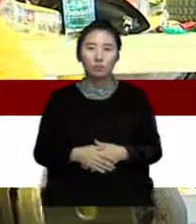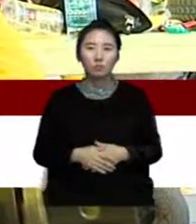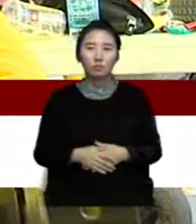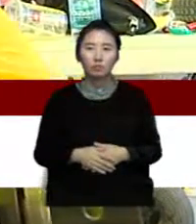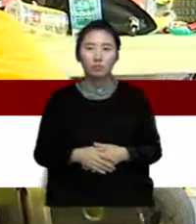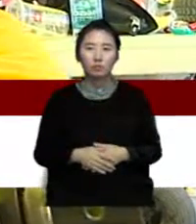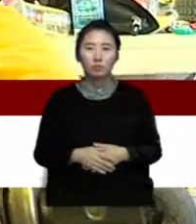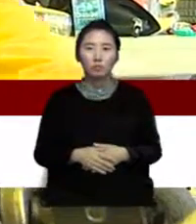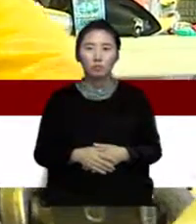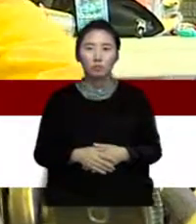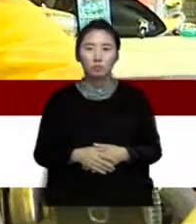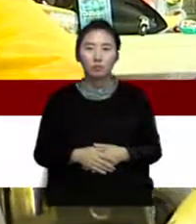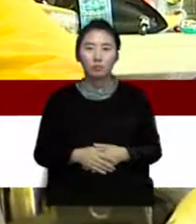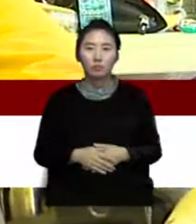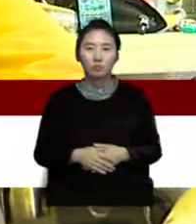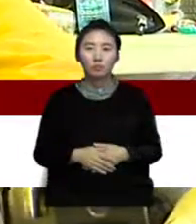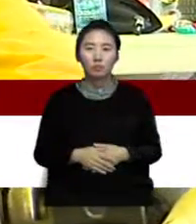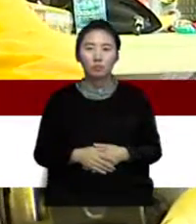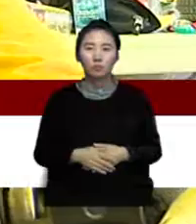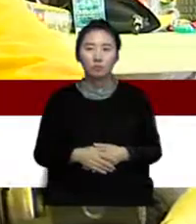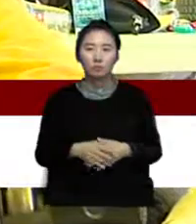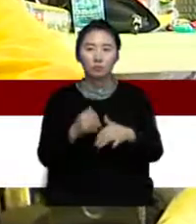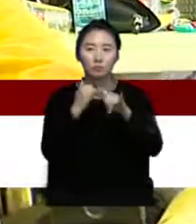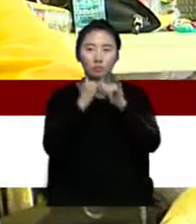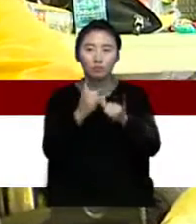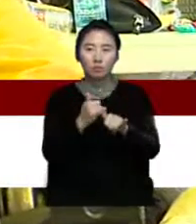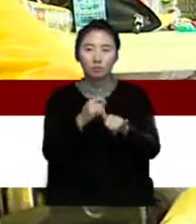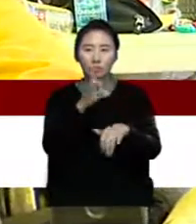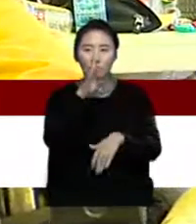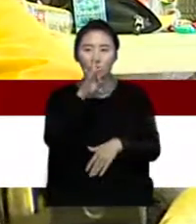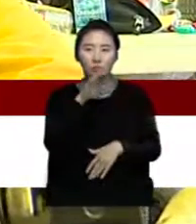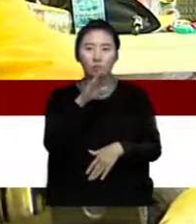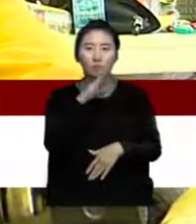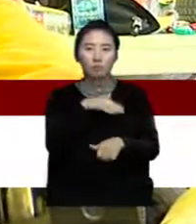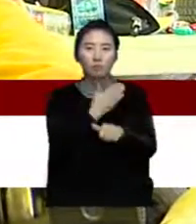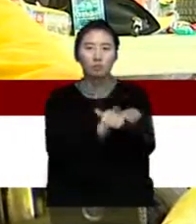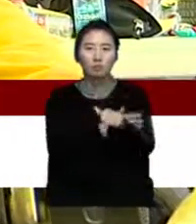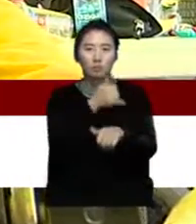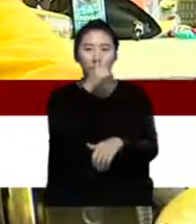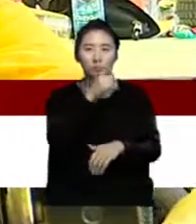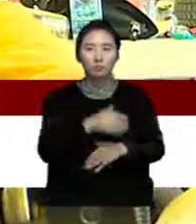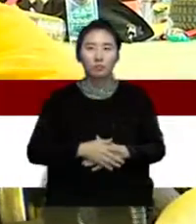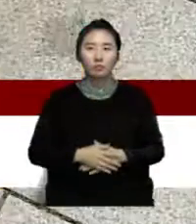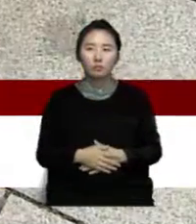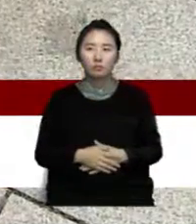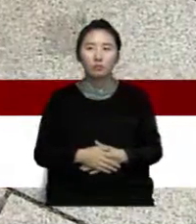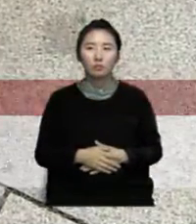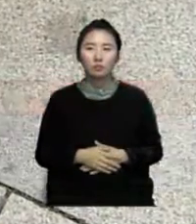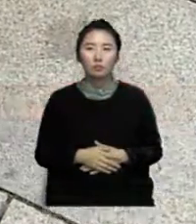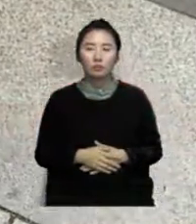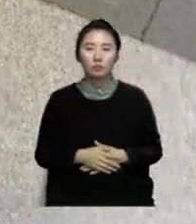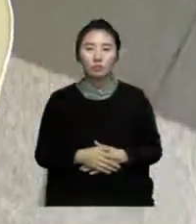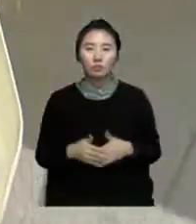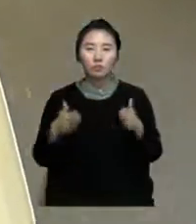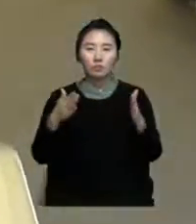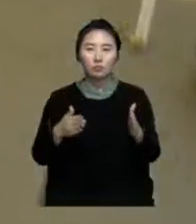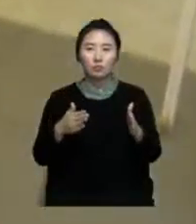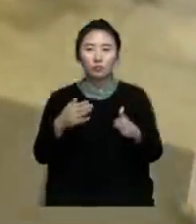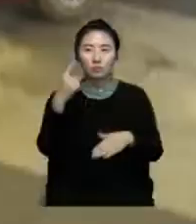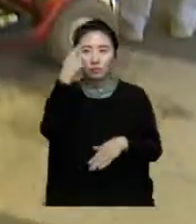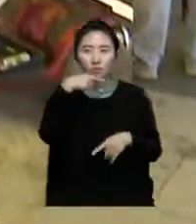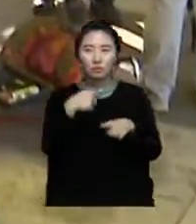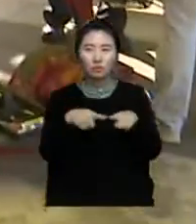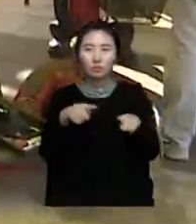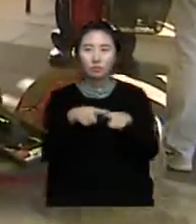거니까요. 이러다 상 받으시는 거 아니에요? 아이고, 그러면 안 되죠. 진짜 실력자들이 계시니까. 그 사이